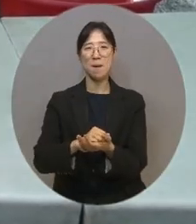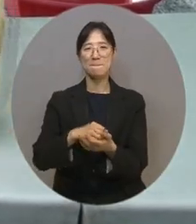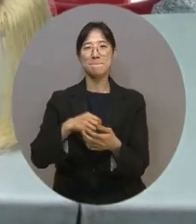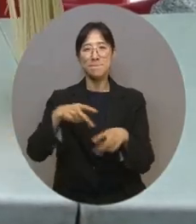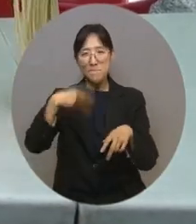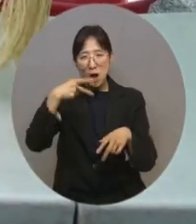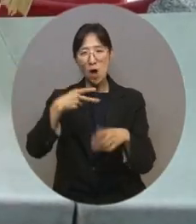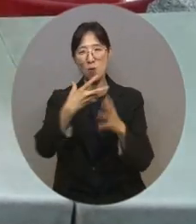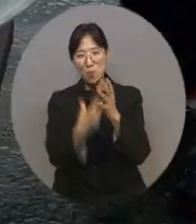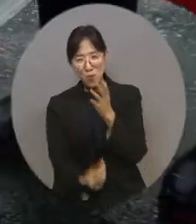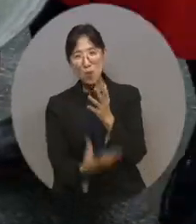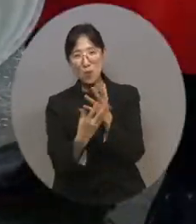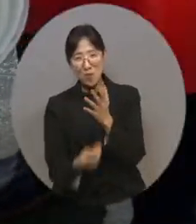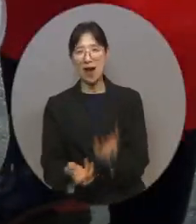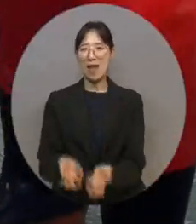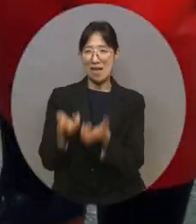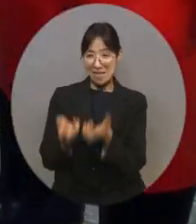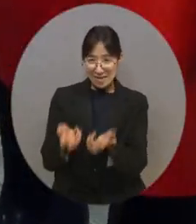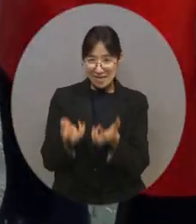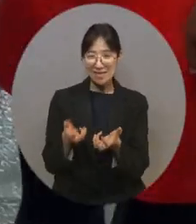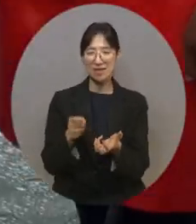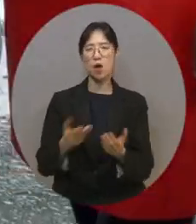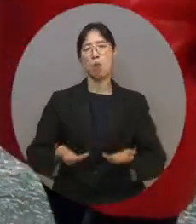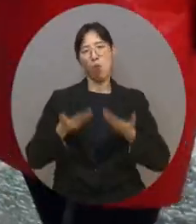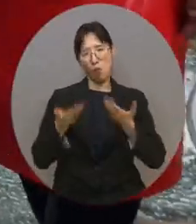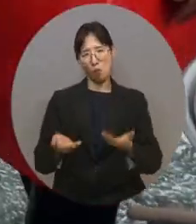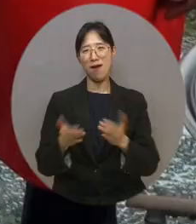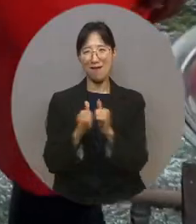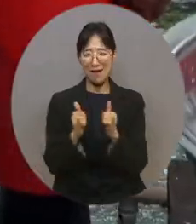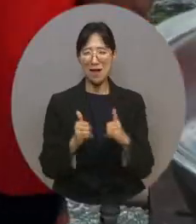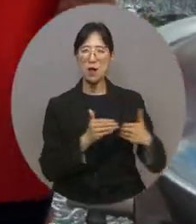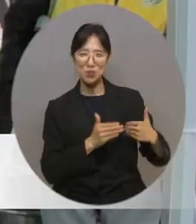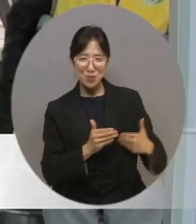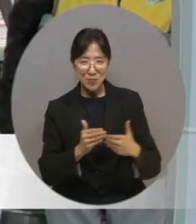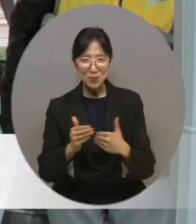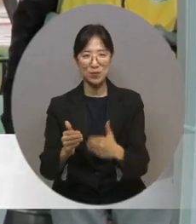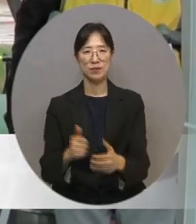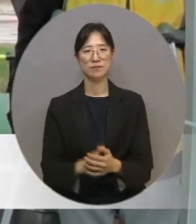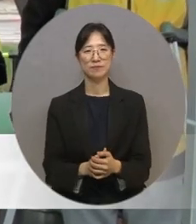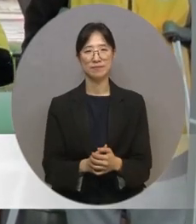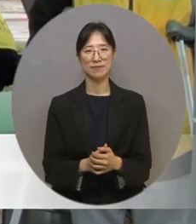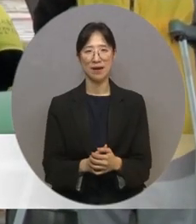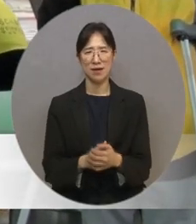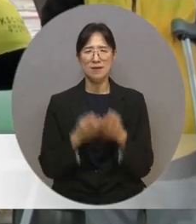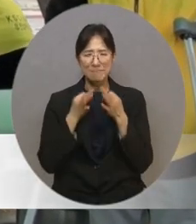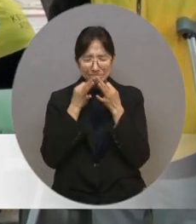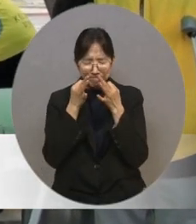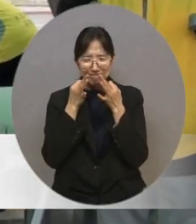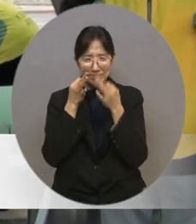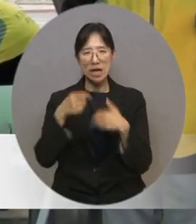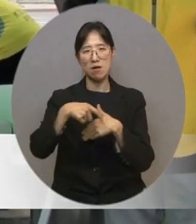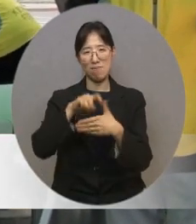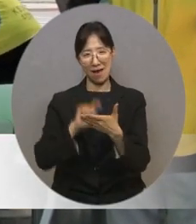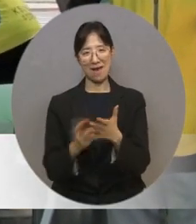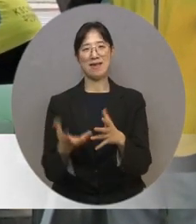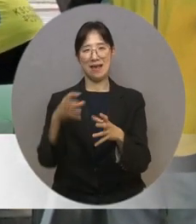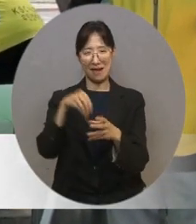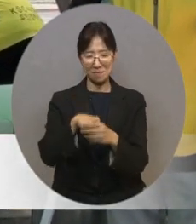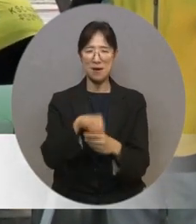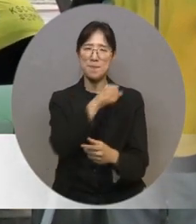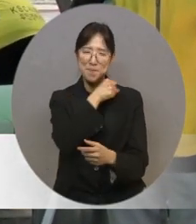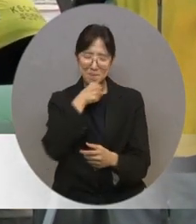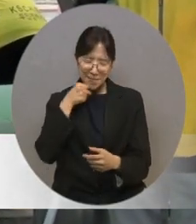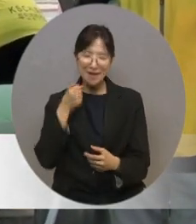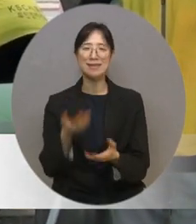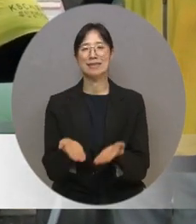뽑아내고 끓여내는 작업이 봉사단의 손길로 빠르게 진행됩니다. 정성껏 마음을 담아서 그냥 맛있게